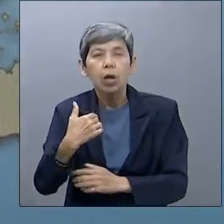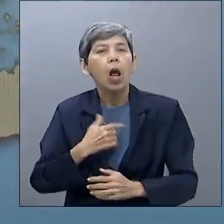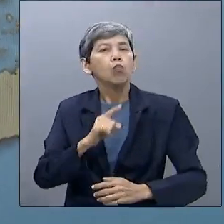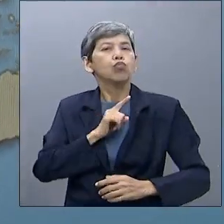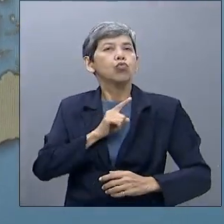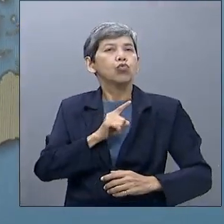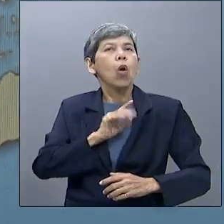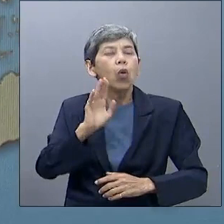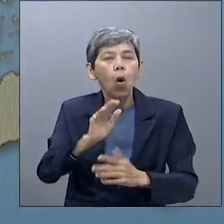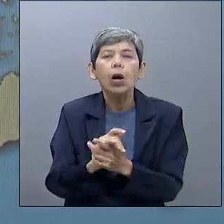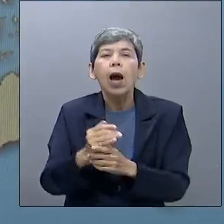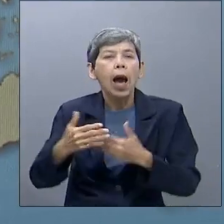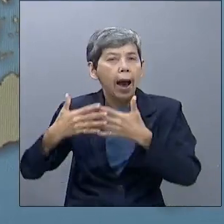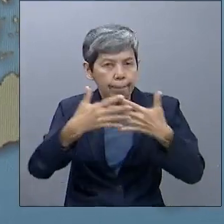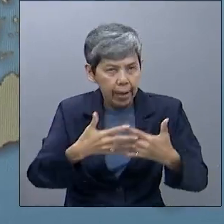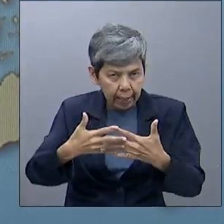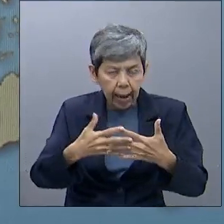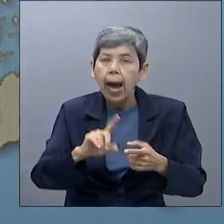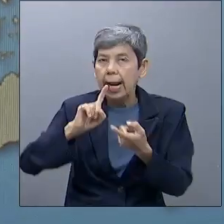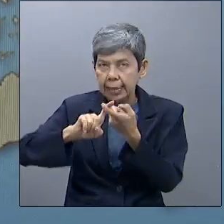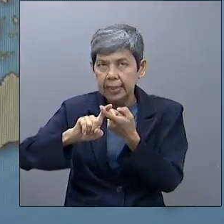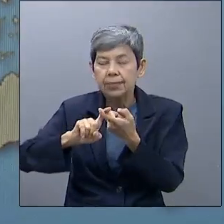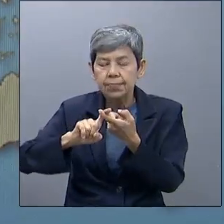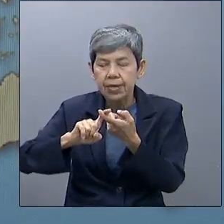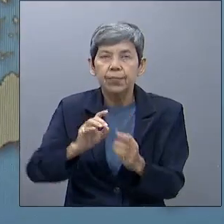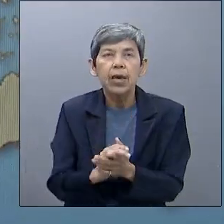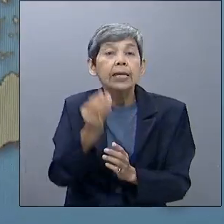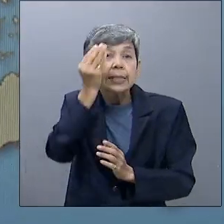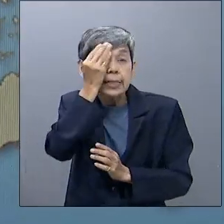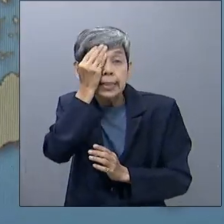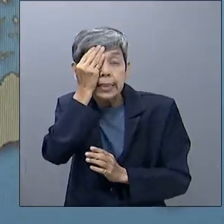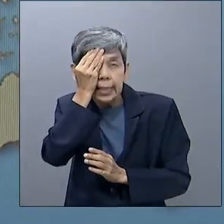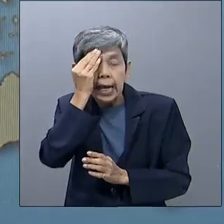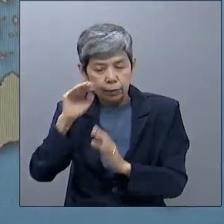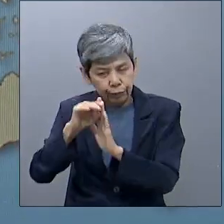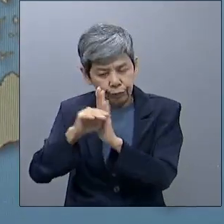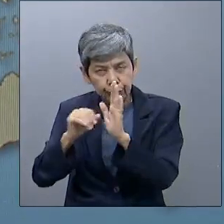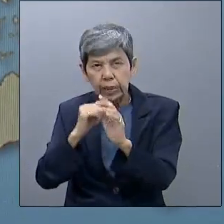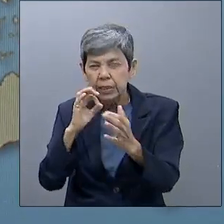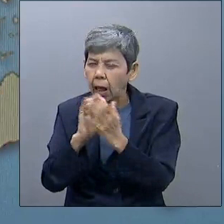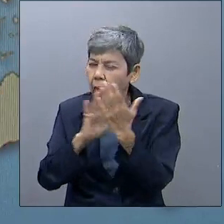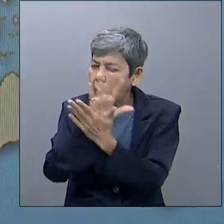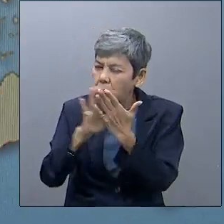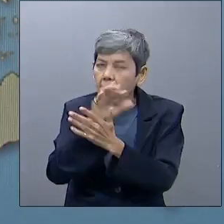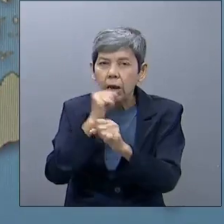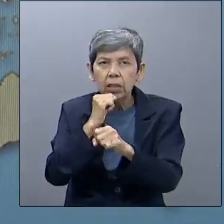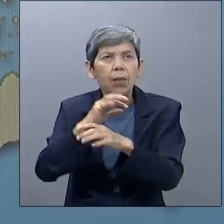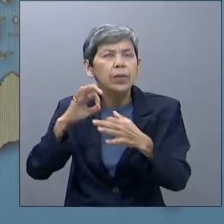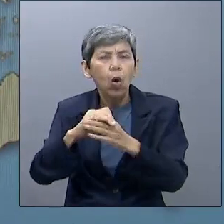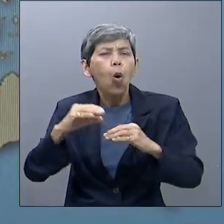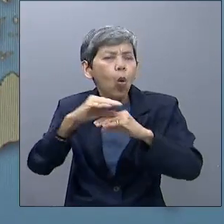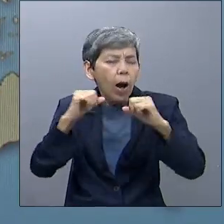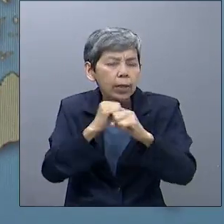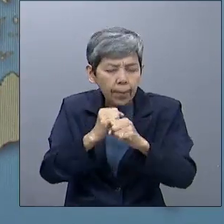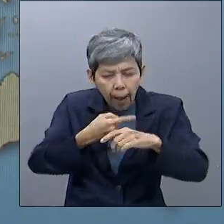ครองของทางสหรัฐกับรัสเซียนะคะส่วนอิสราเอลเนี่ยใช้นโยบายที่คลุมเครือในแง่ของโครงการนิวเคลียร์มาโดย